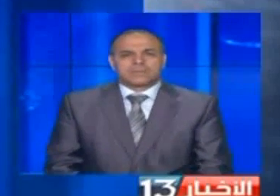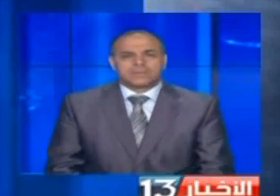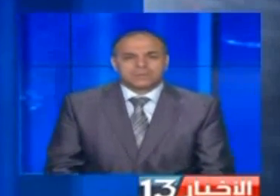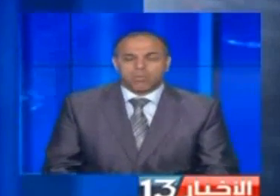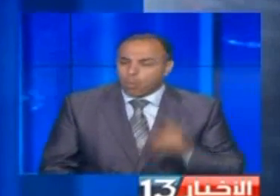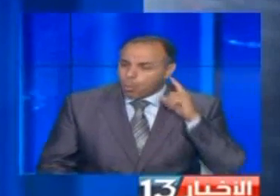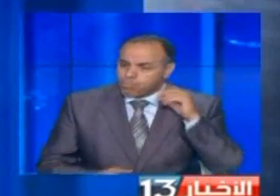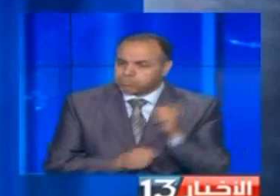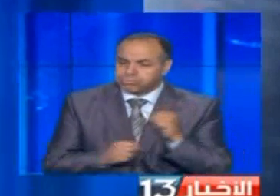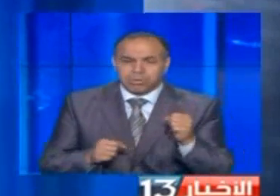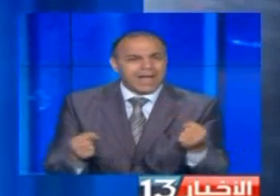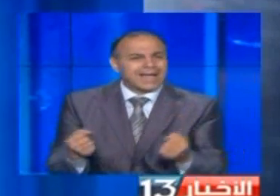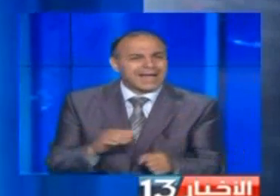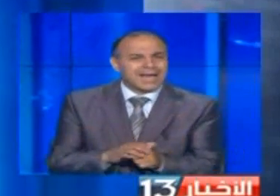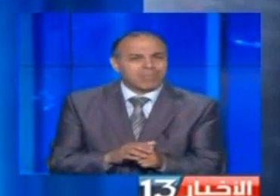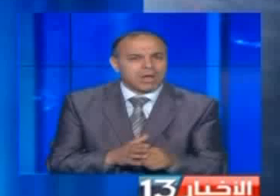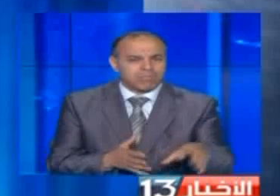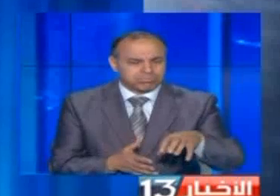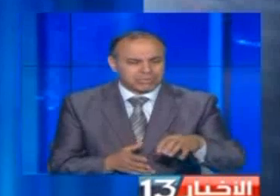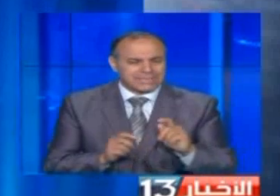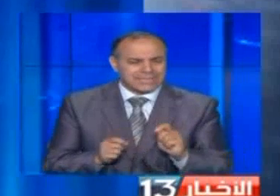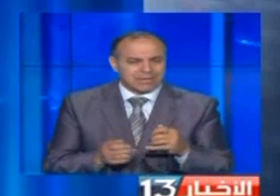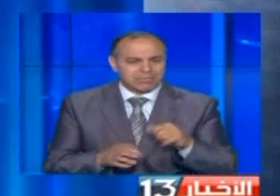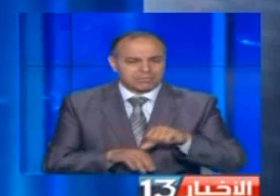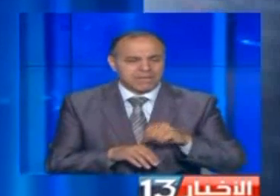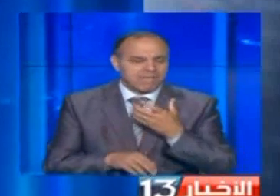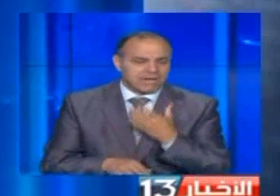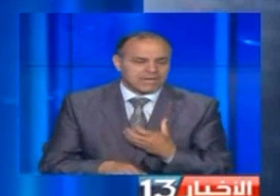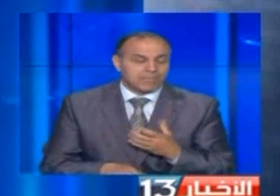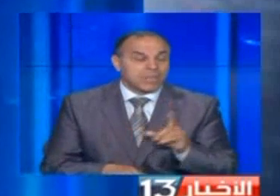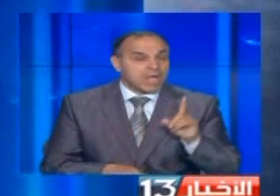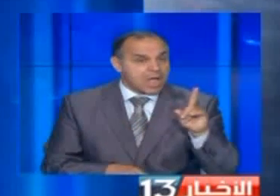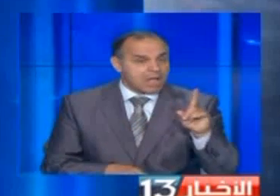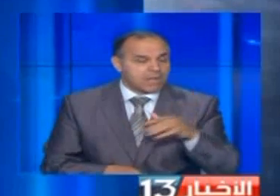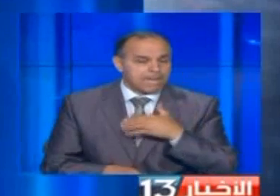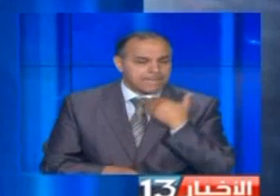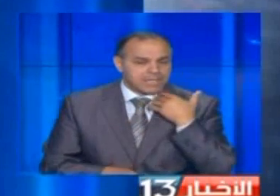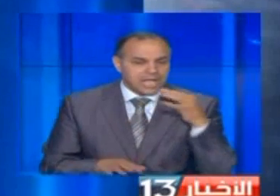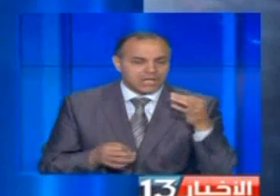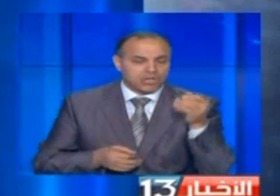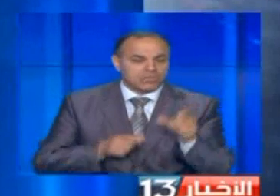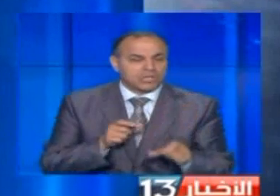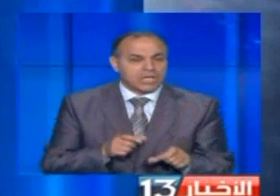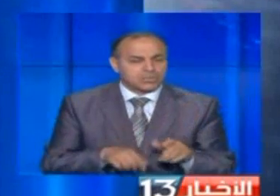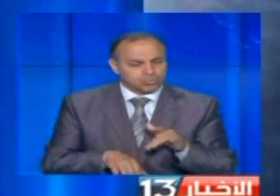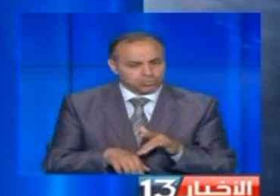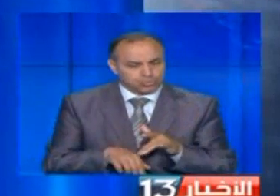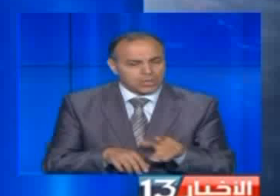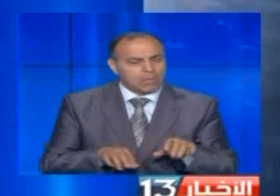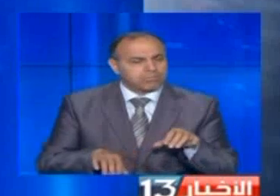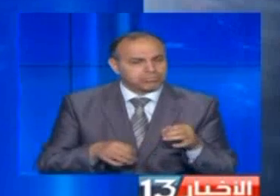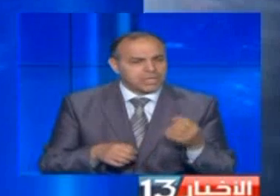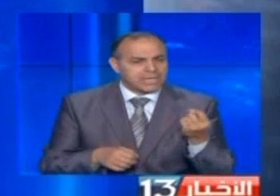أسفر انفجار سيارة مفخخة في الحي الدبلوماسي بالعاصمة الأفغانية كابول عن مقتل 10 أشخاص وإصابة أكثر